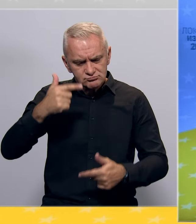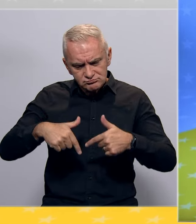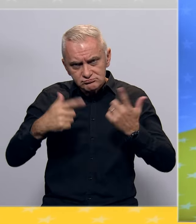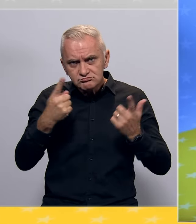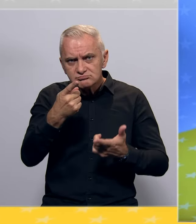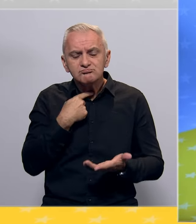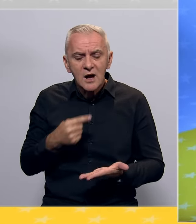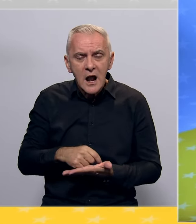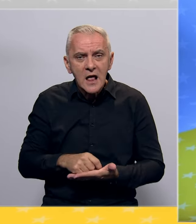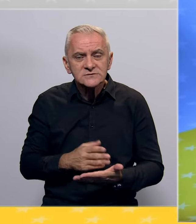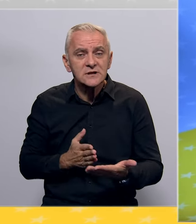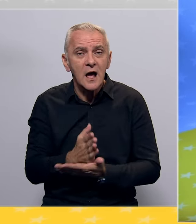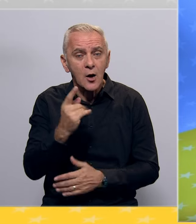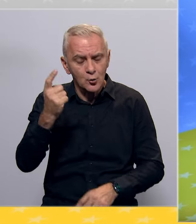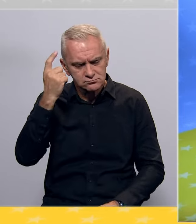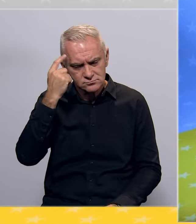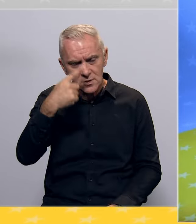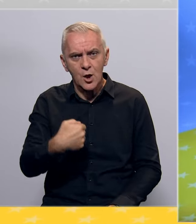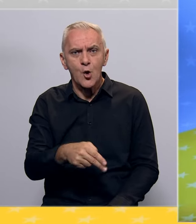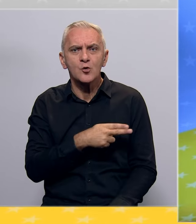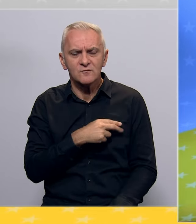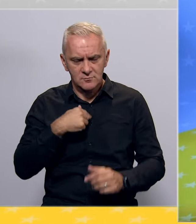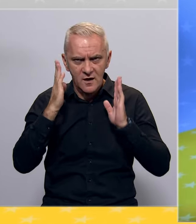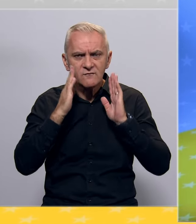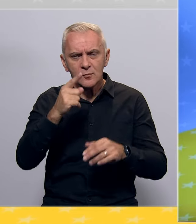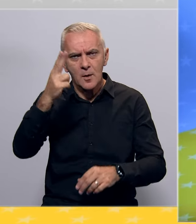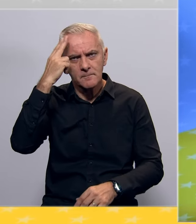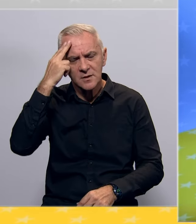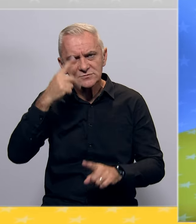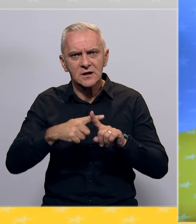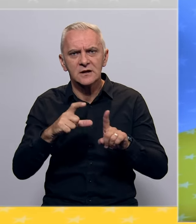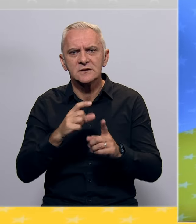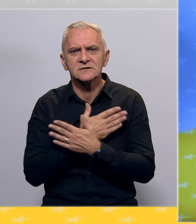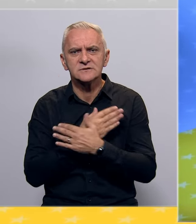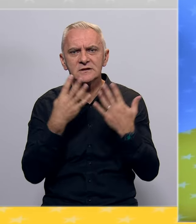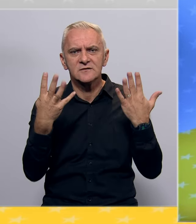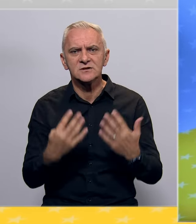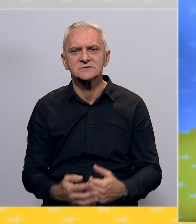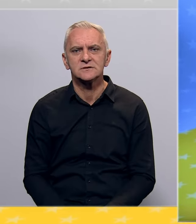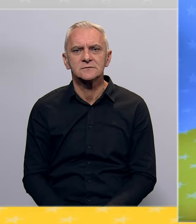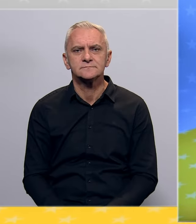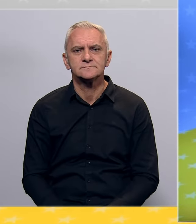glasujete. Ako ćete po savjesti i odgovorno, vjerujem da ćete prepoznati HDZ 90.